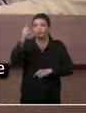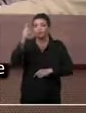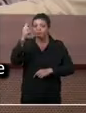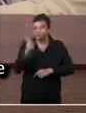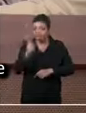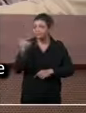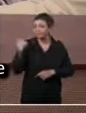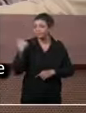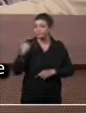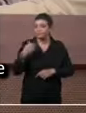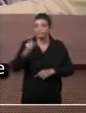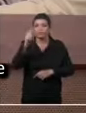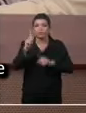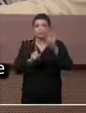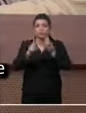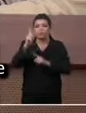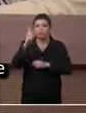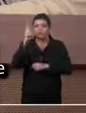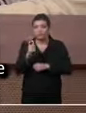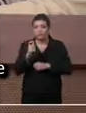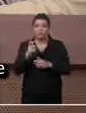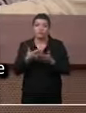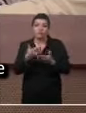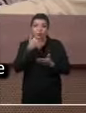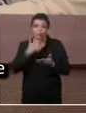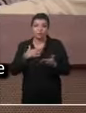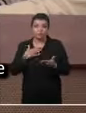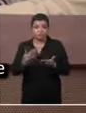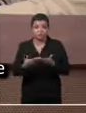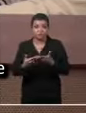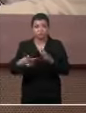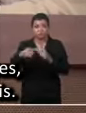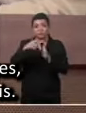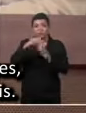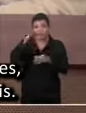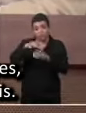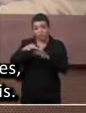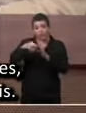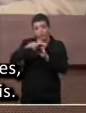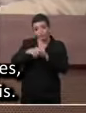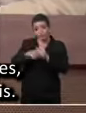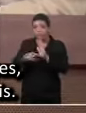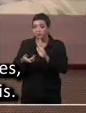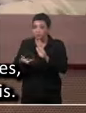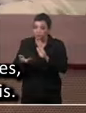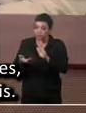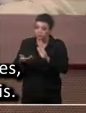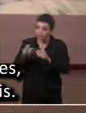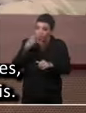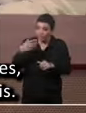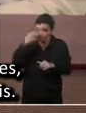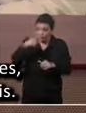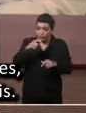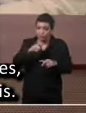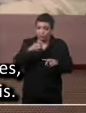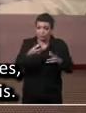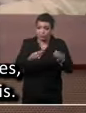dernier, et je pense que c'est aussi une mesure qui est à la hauteur des difficultés que rencontrent beaucoup de